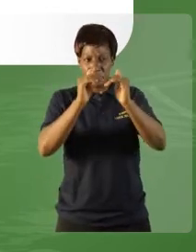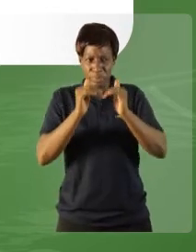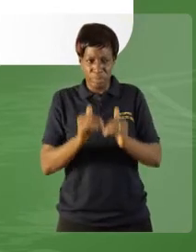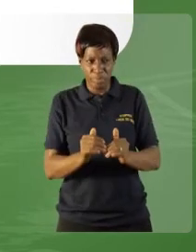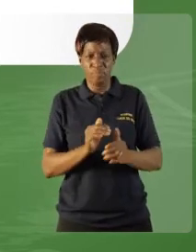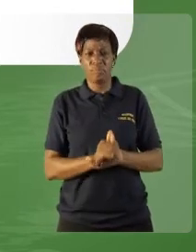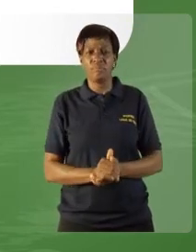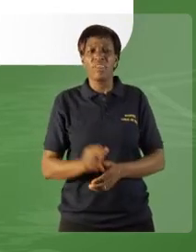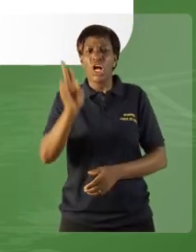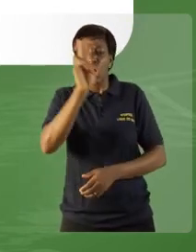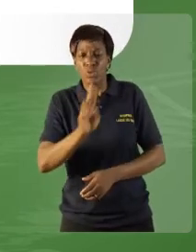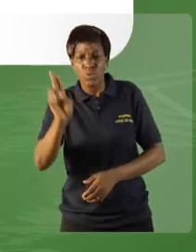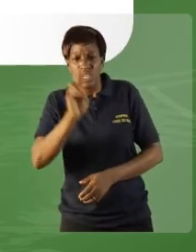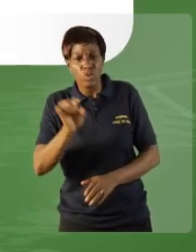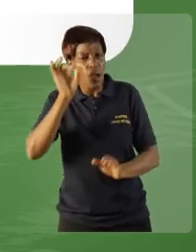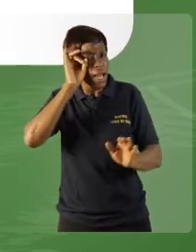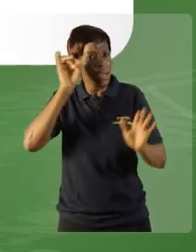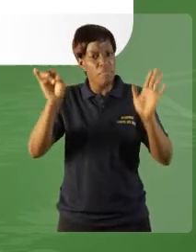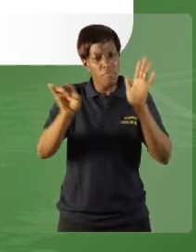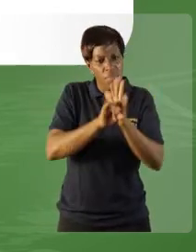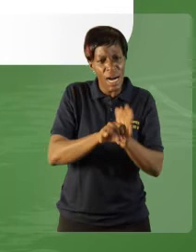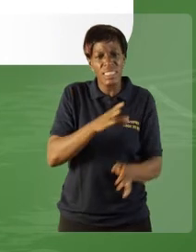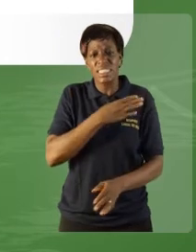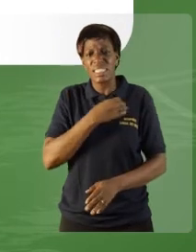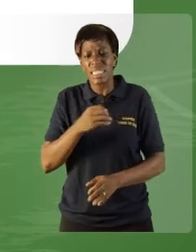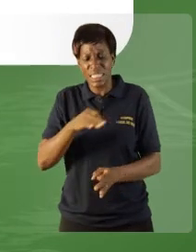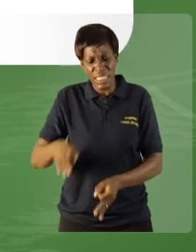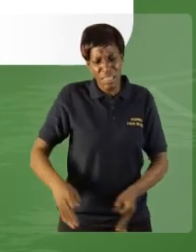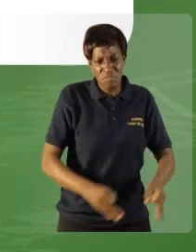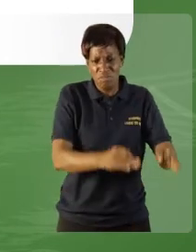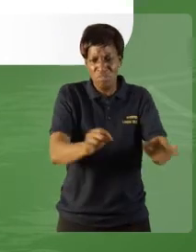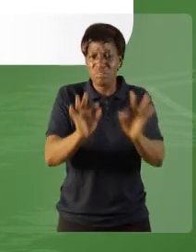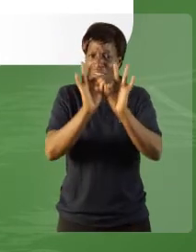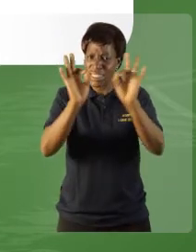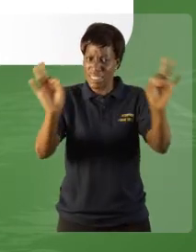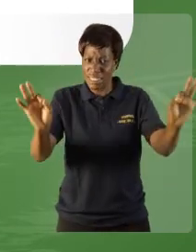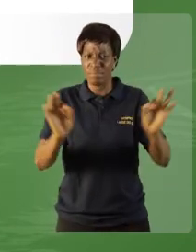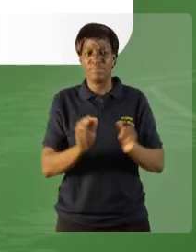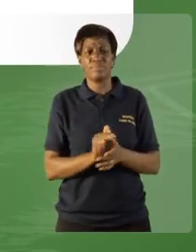Deuxièmement, une utilisation des images et des figures de style.